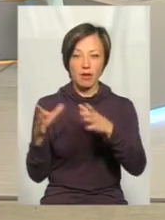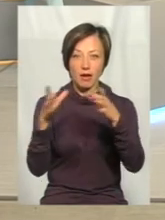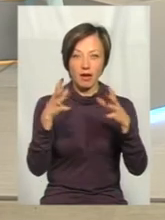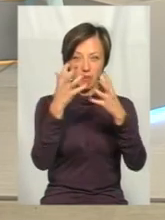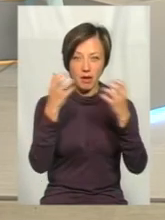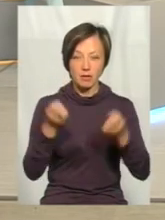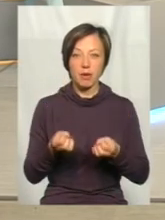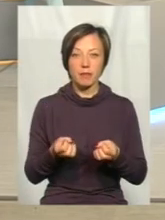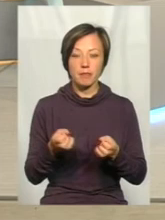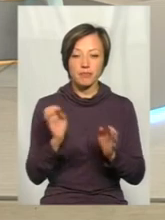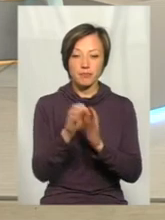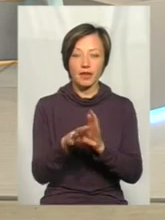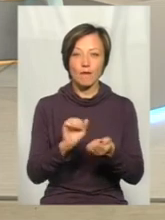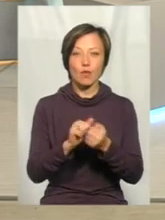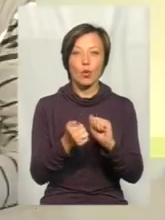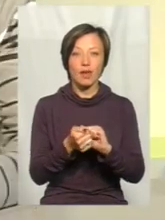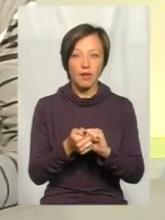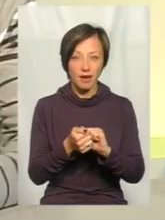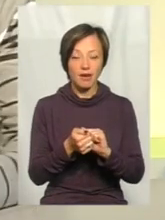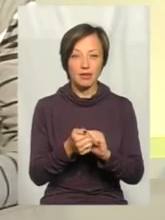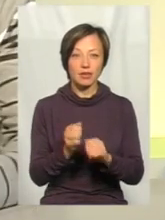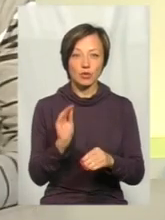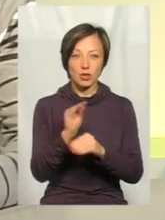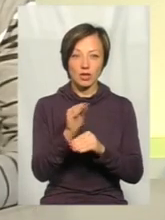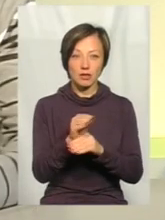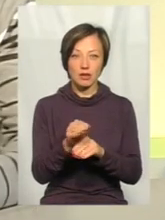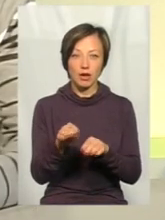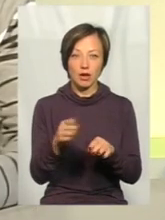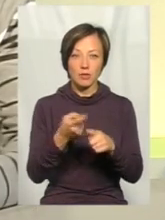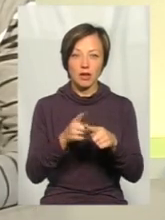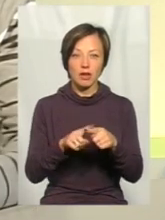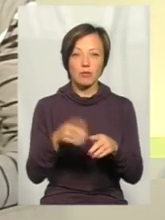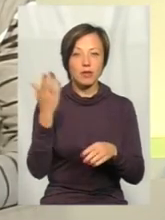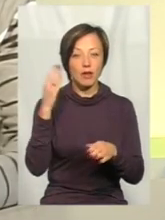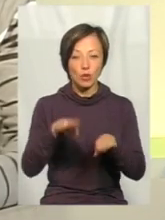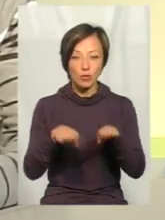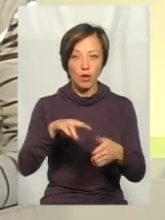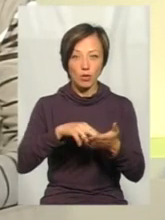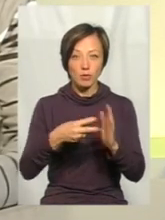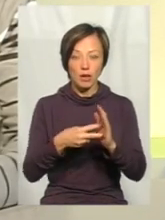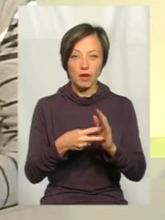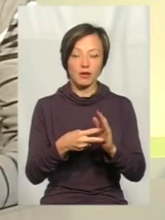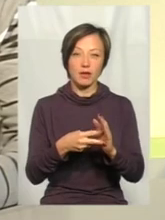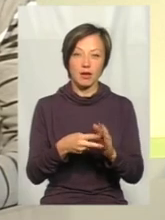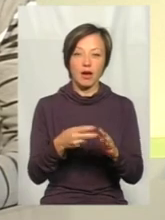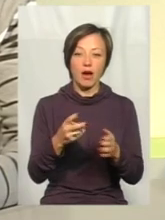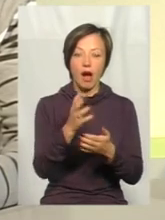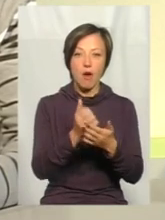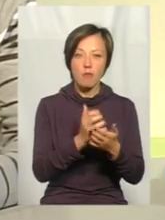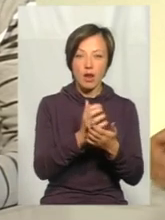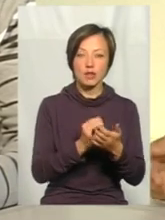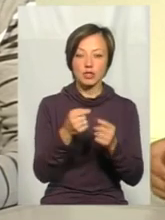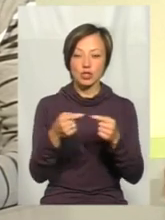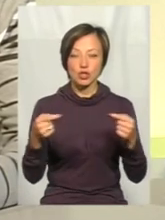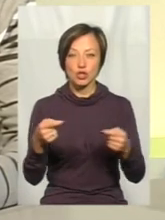підкинути вугілля. Тому ми маємо, щоб там дійти тих нормативів, які були заплановані. Тому балансування, акумуляція і інші